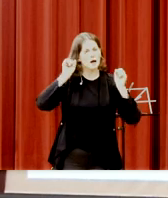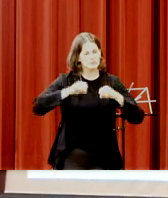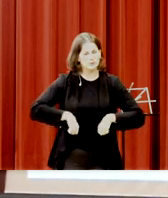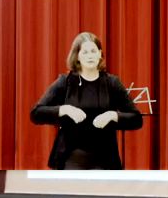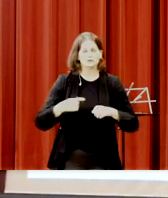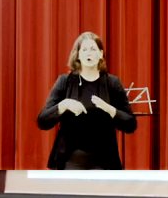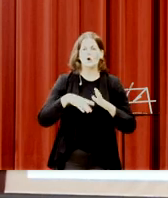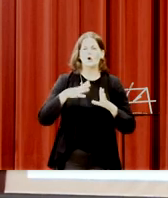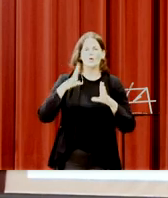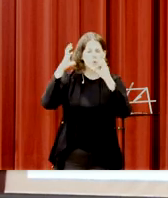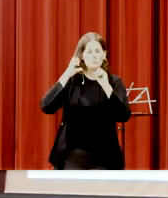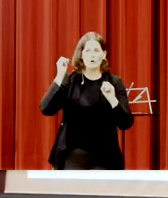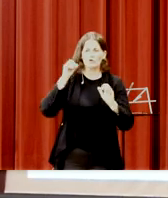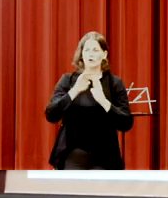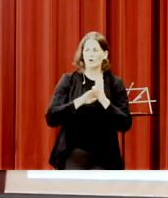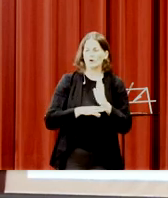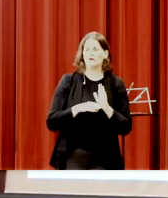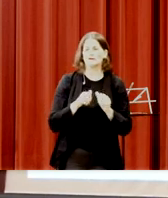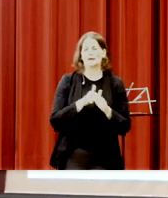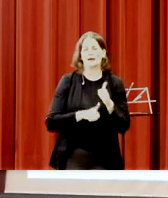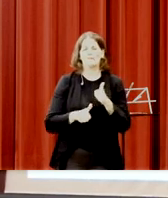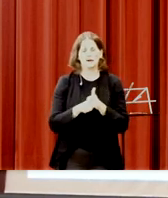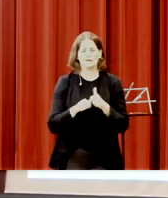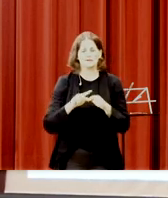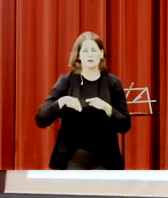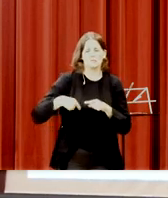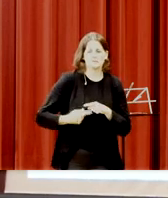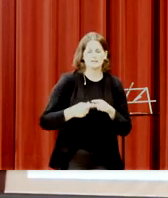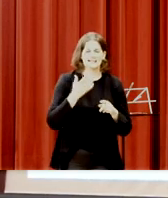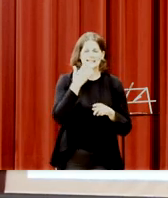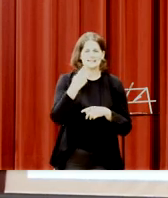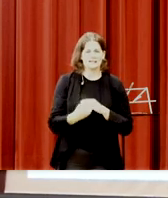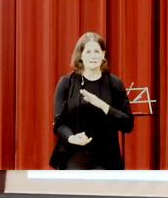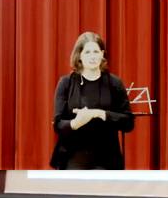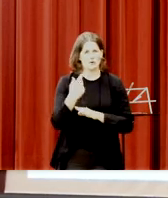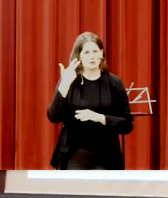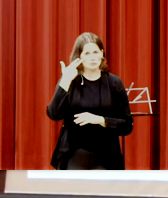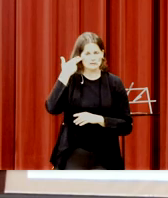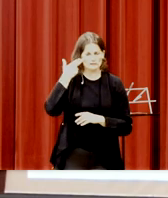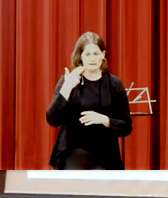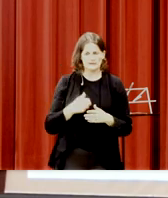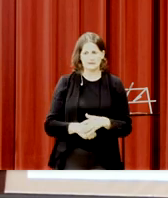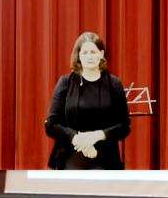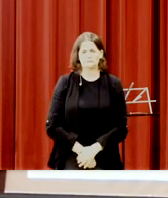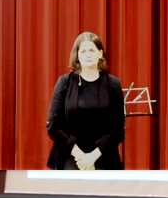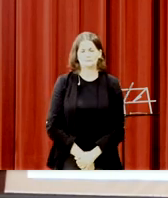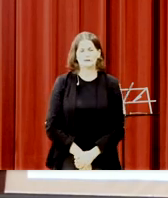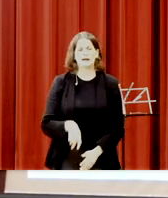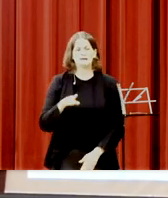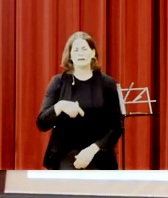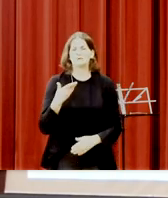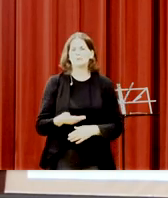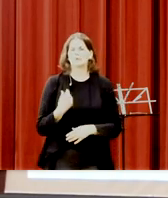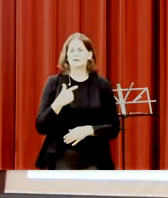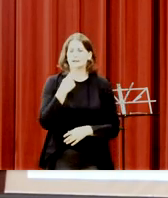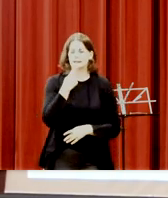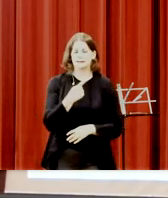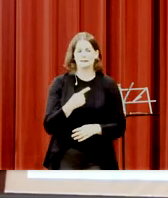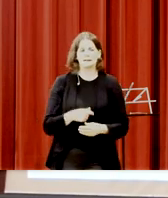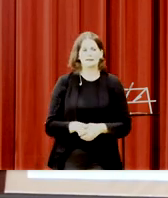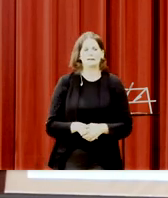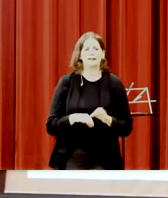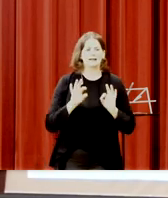També cal esmentar, en aquest àmbit, la presentació en el proper claustre del Pla Estratègic de Recerca i